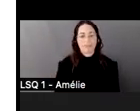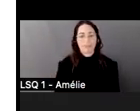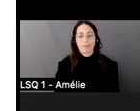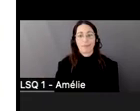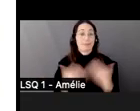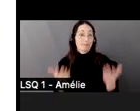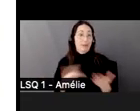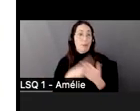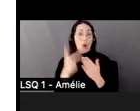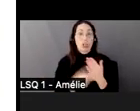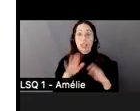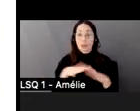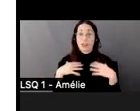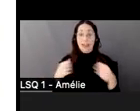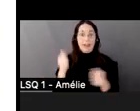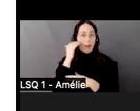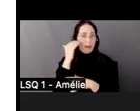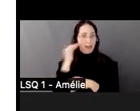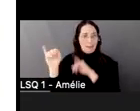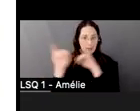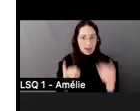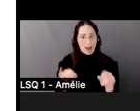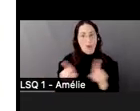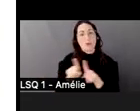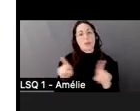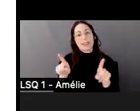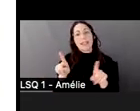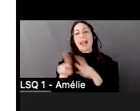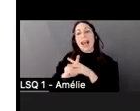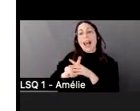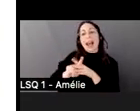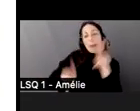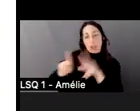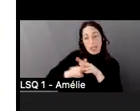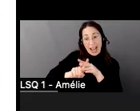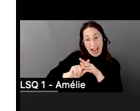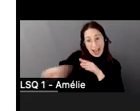Alors, le projet sur la santé mentale des immigrants et des réfugiés.